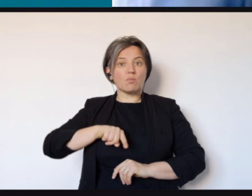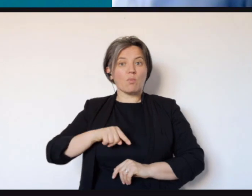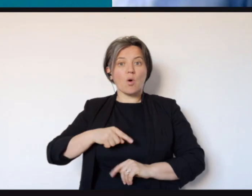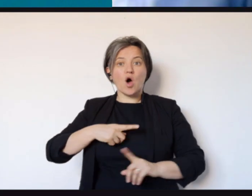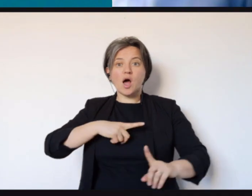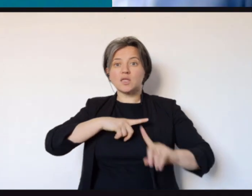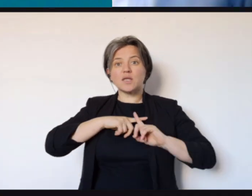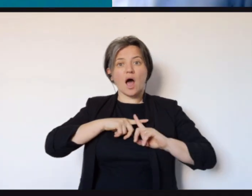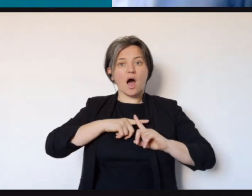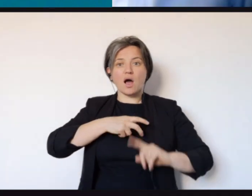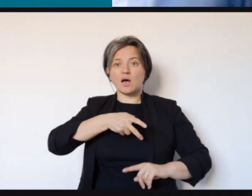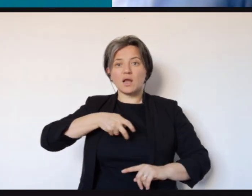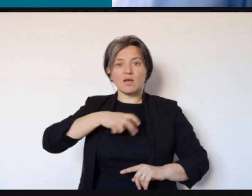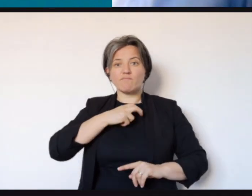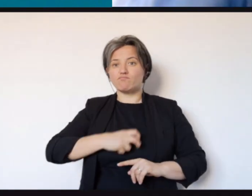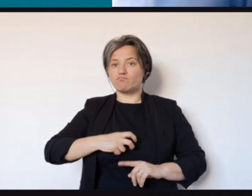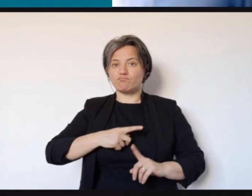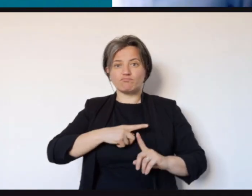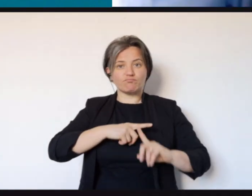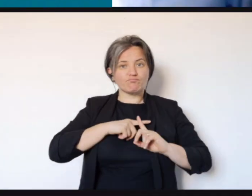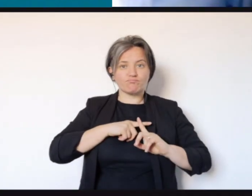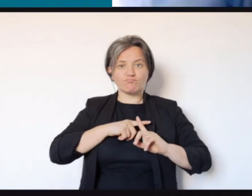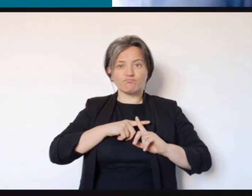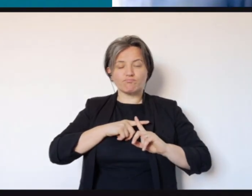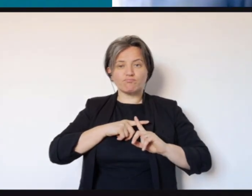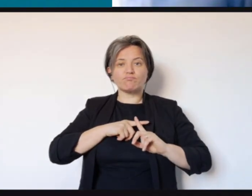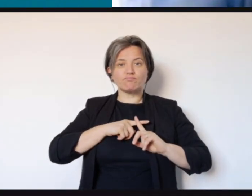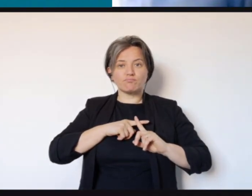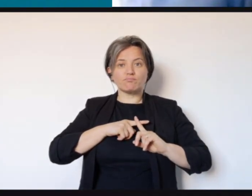l'esserci sacrificati